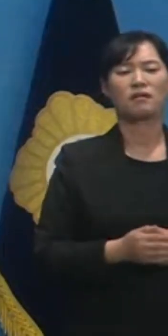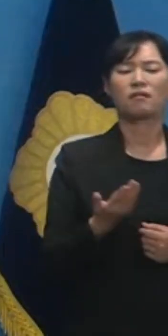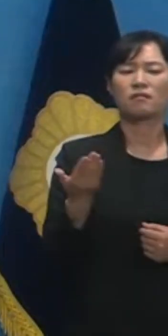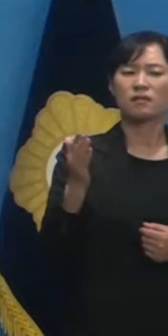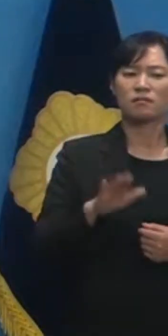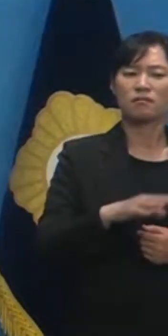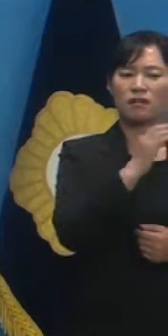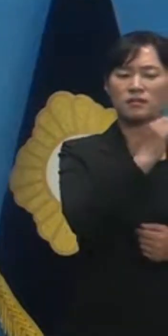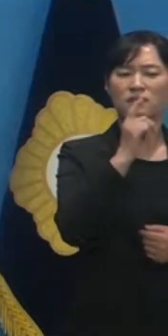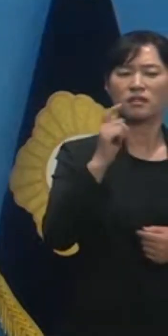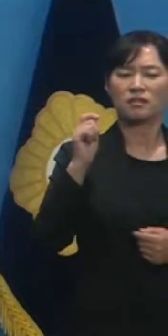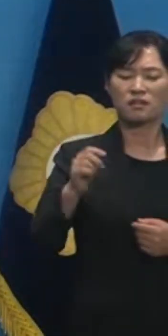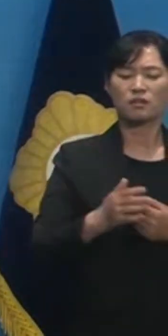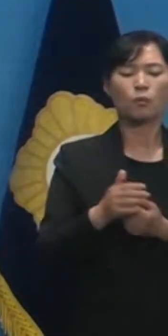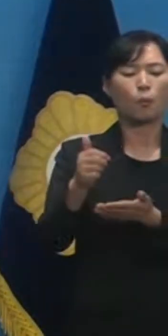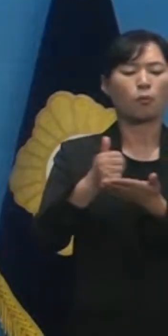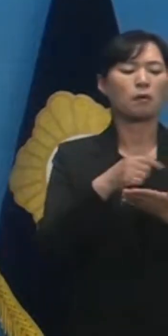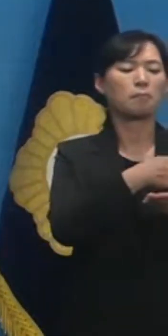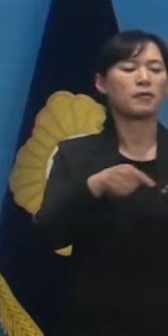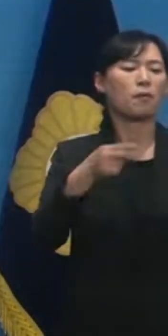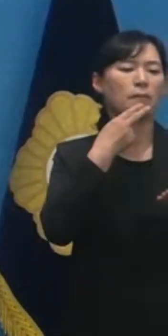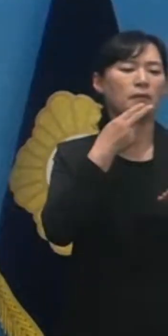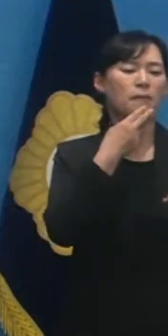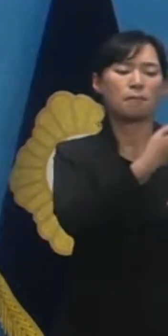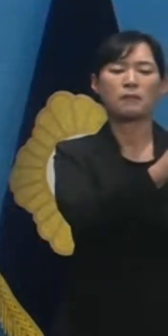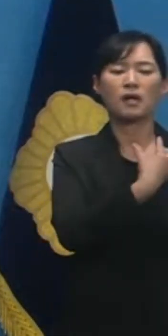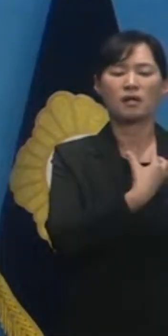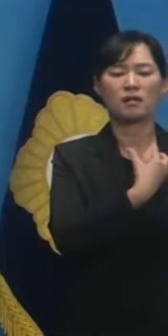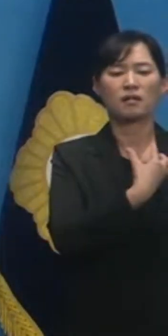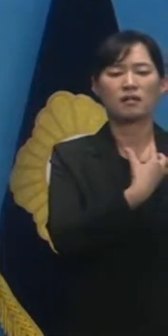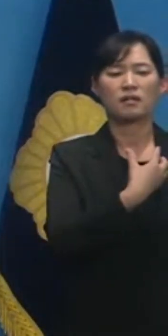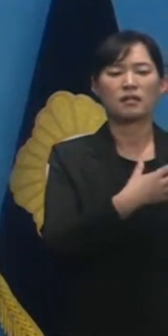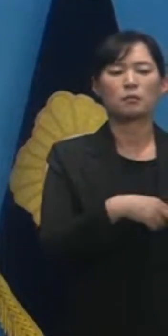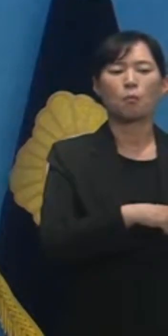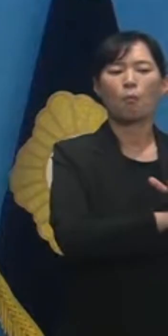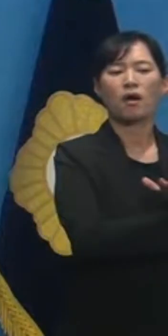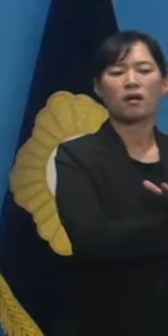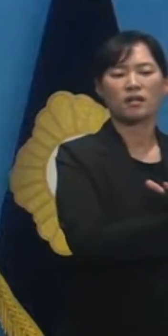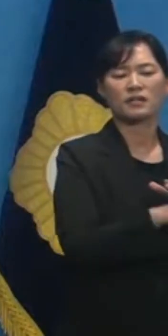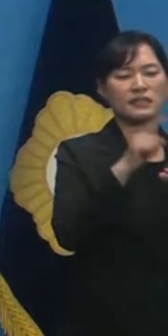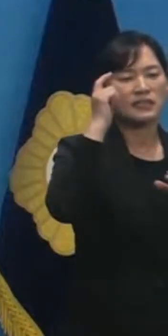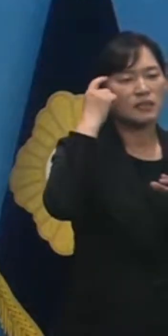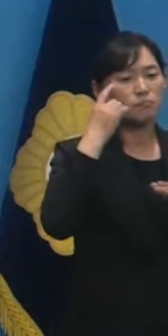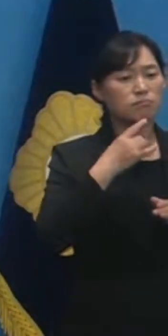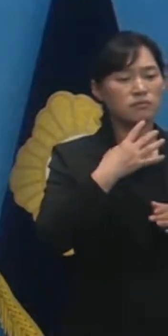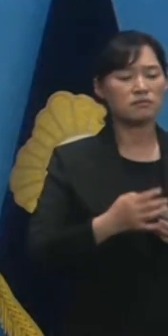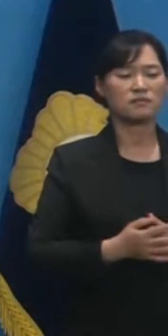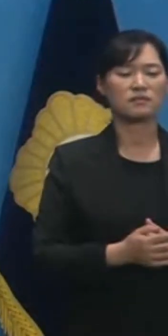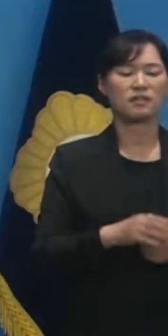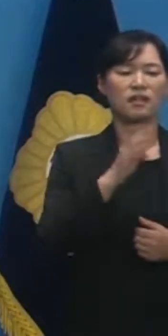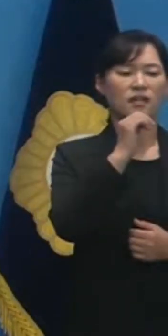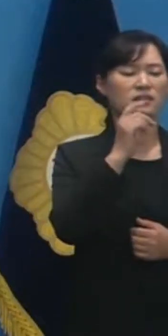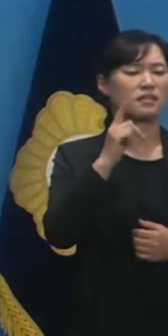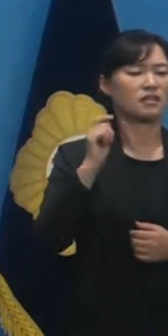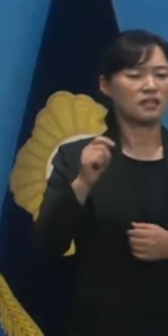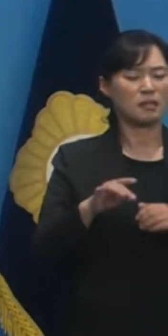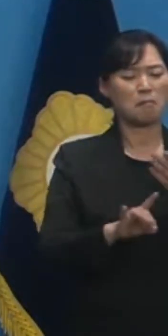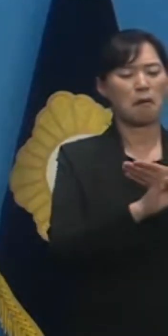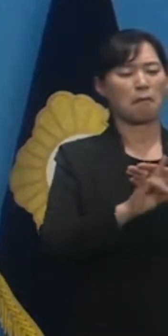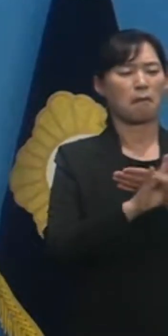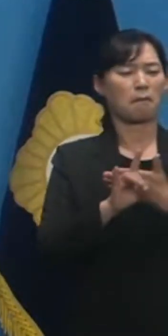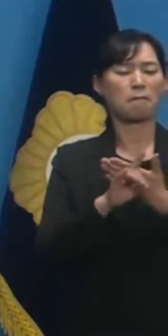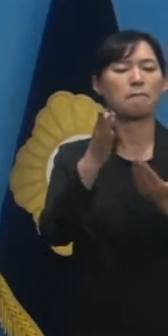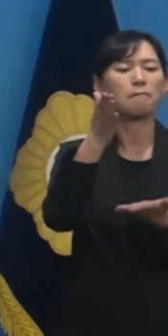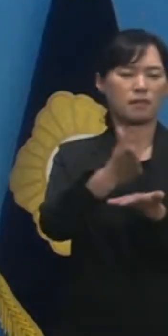그런데도 SKT는 고객 피해는 없다라는 말로 빠져나갈 궁리를 하고 있습니다. SKT는 변명으로